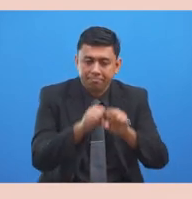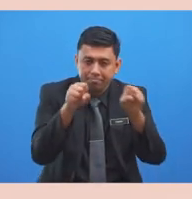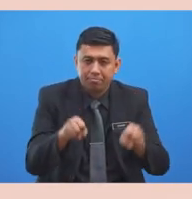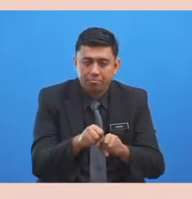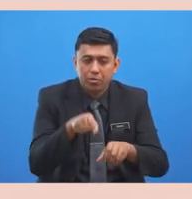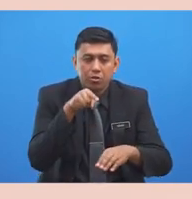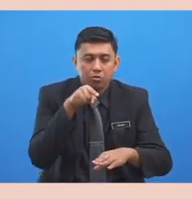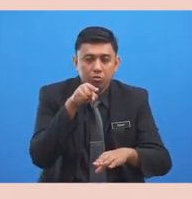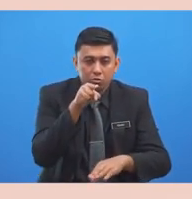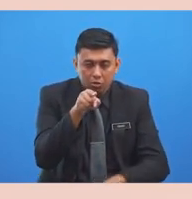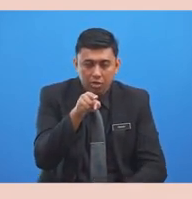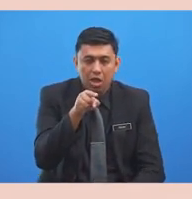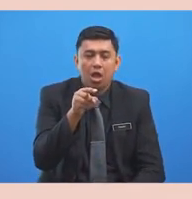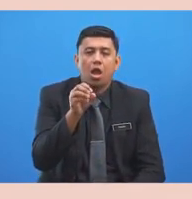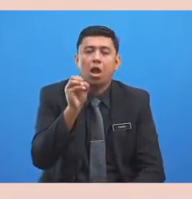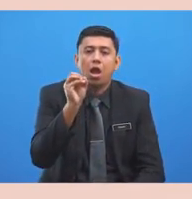System.out.